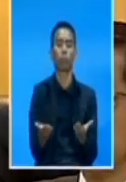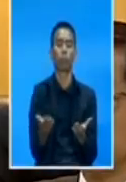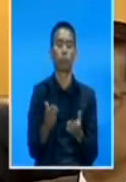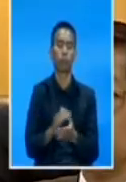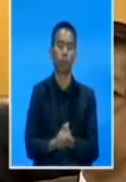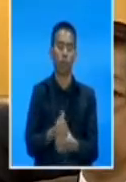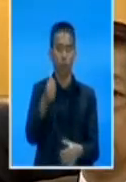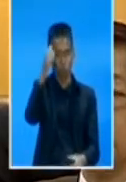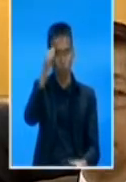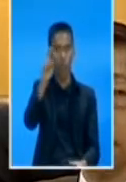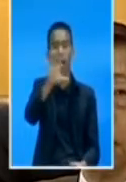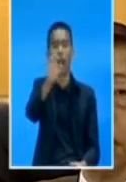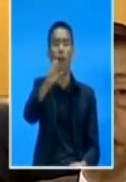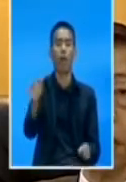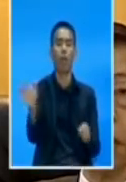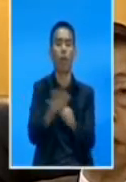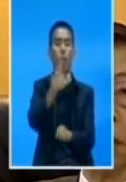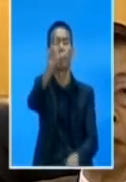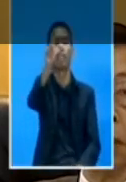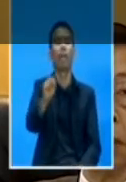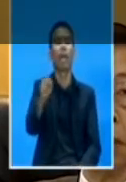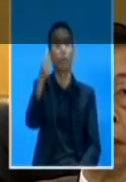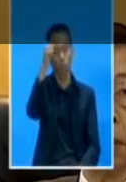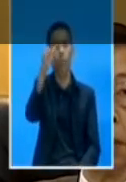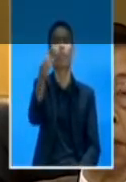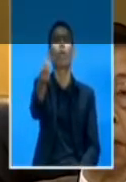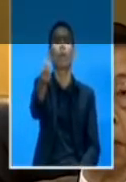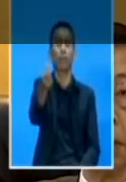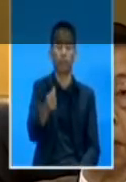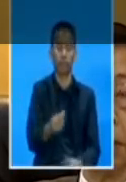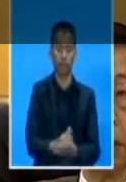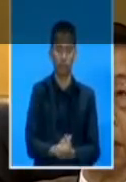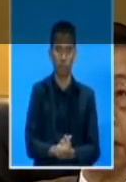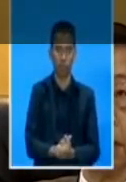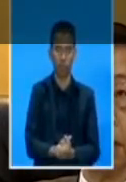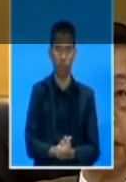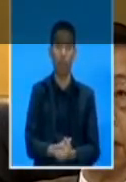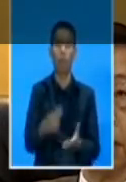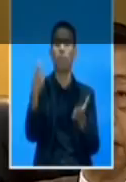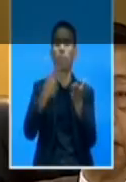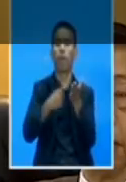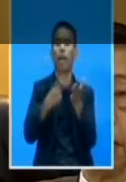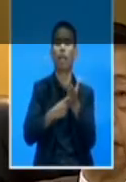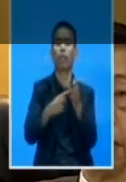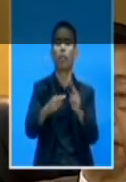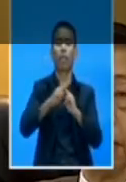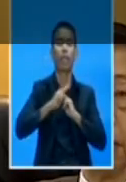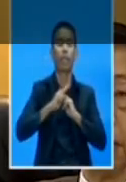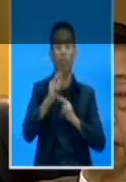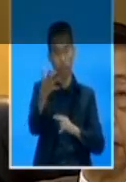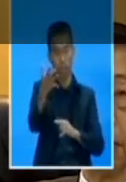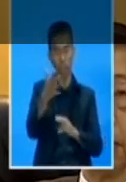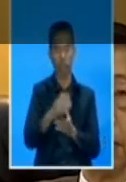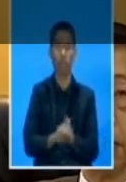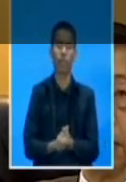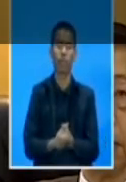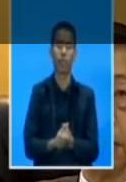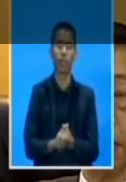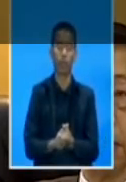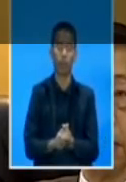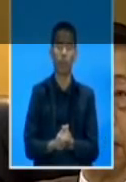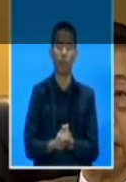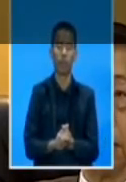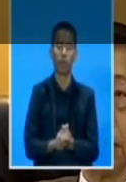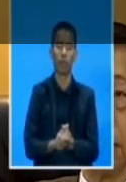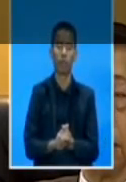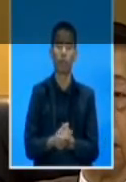วันละ500กว่าจะครบแสนโดนไปกี่วันครับแล้วไม่ได้ประกันตัวระหว่างคดีด้วยซ้ำไปอย่